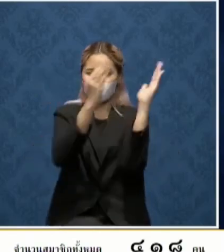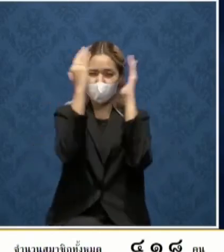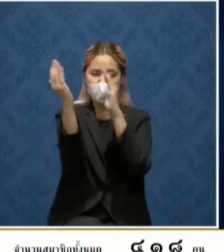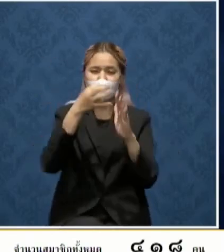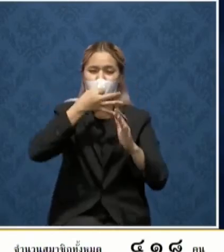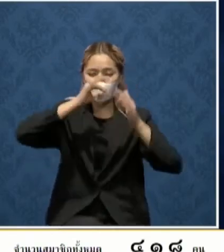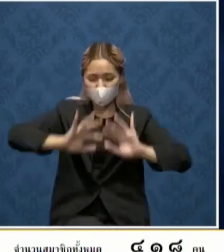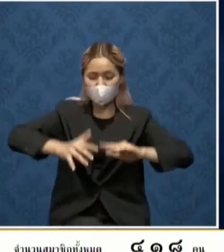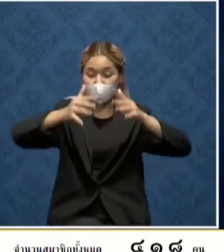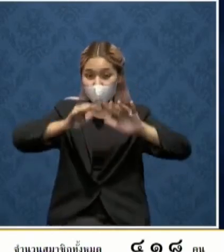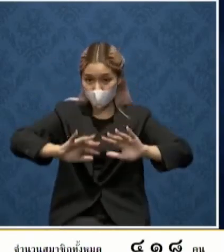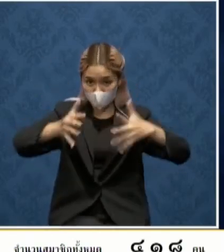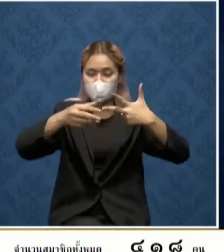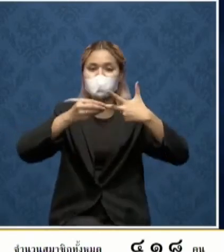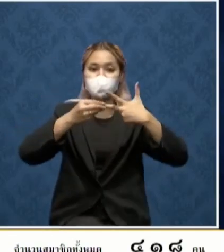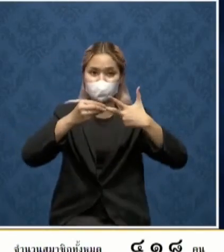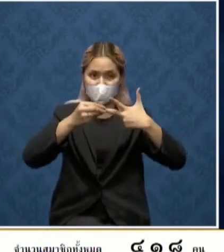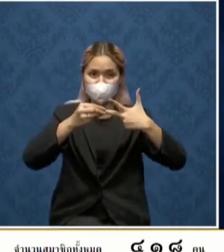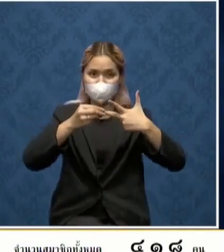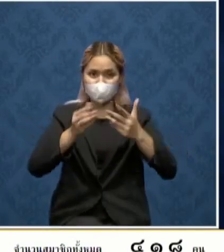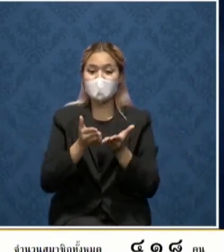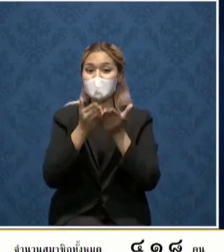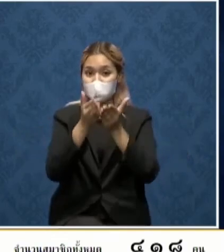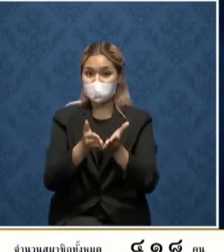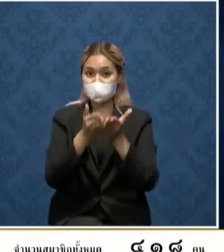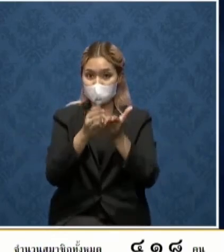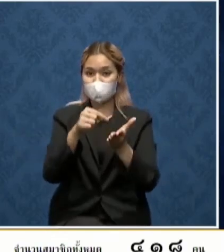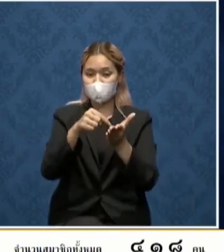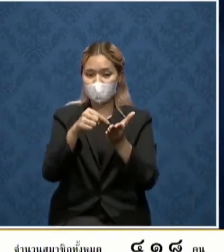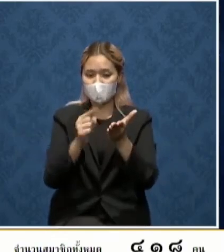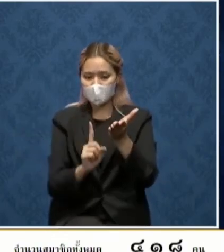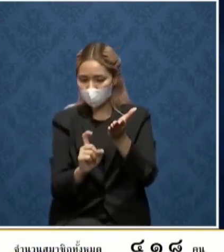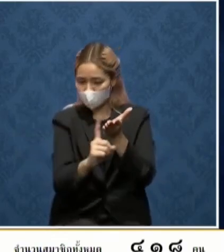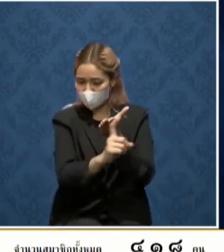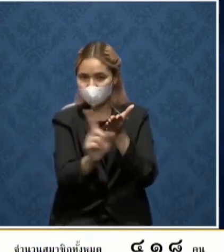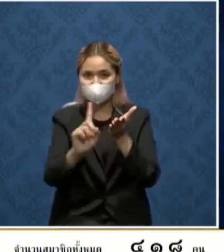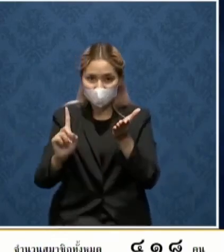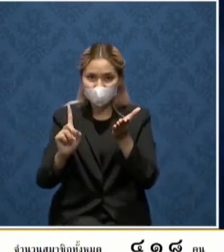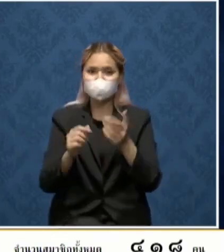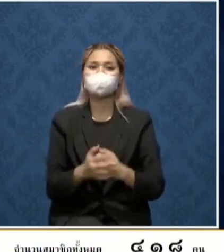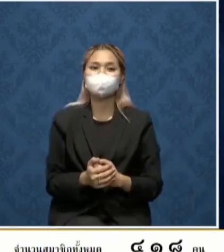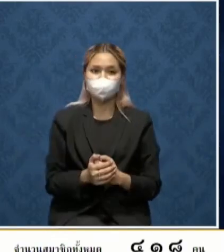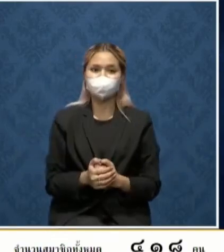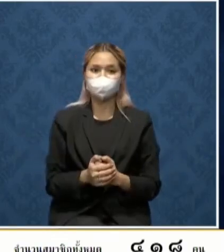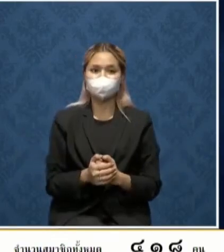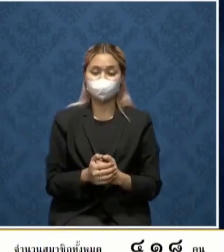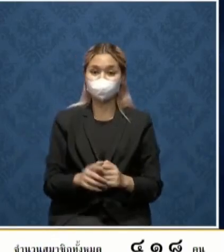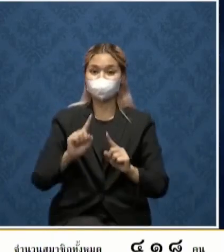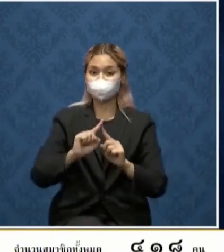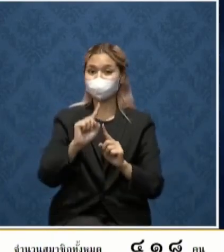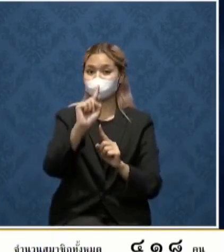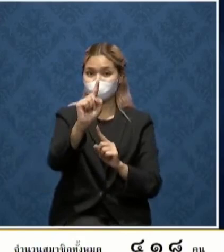ต่างและสหiping 3 Easyอสภาพพ้อมรบของเลือหลวงสุไทยในควเป็ไปได 1 ถามว่าเลหวงสุขไย